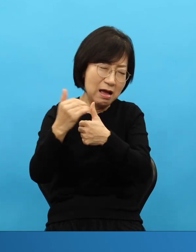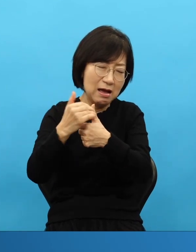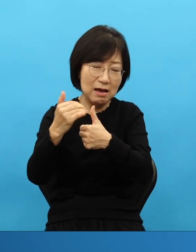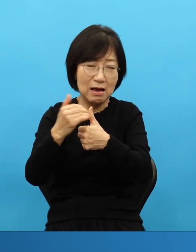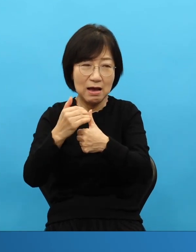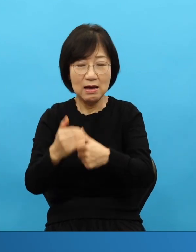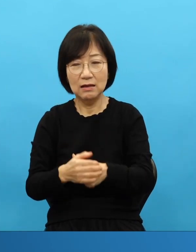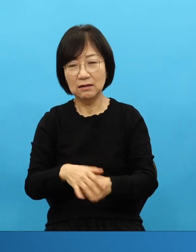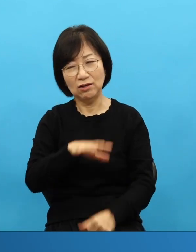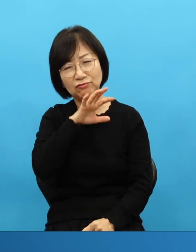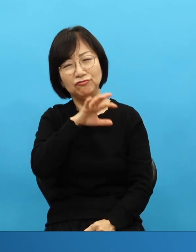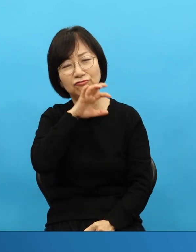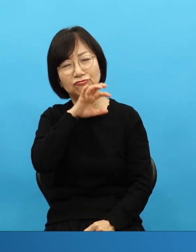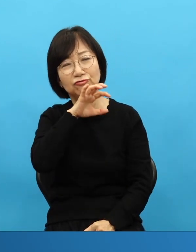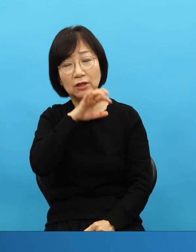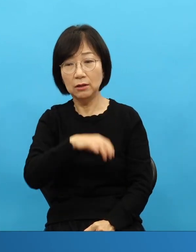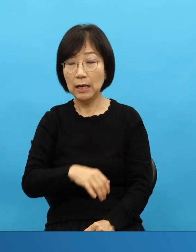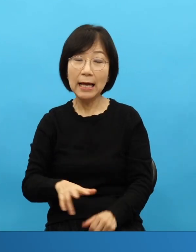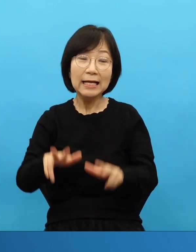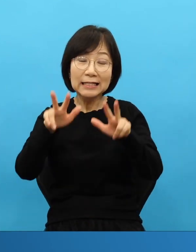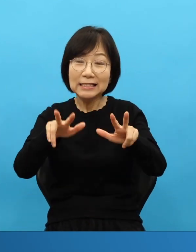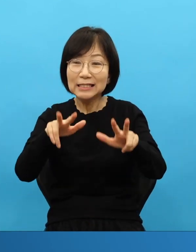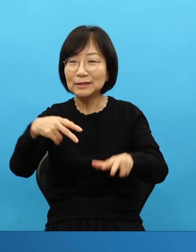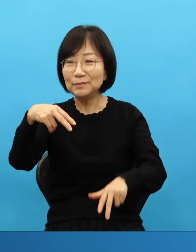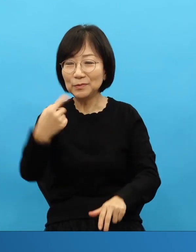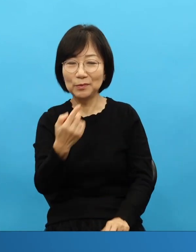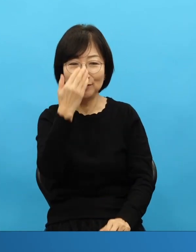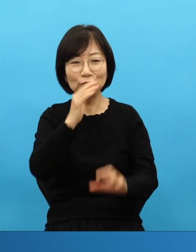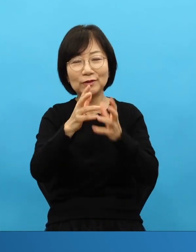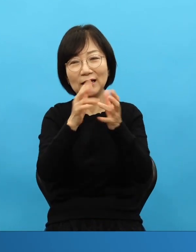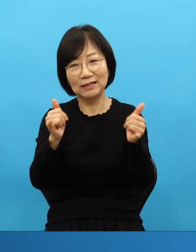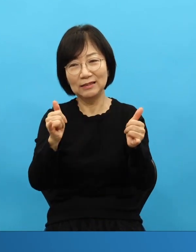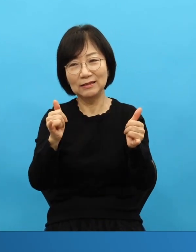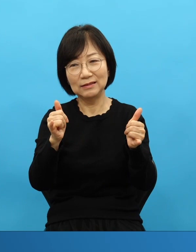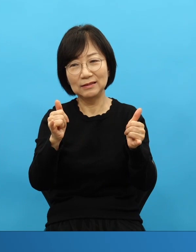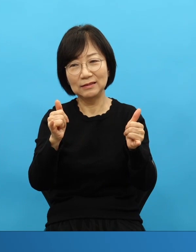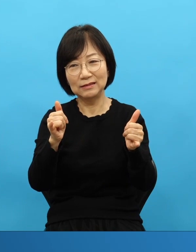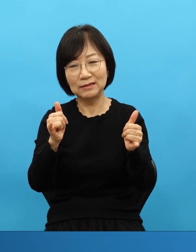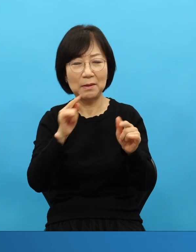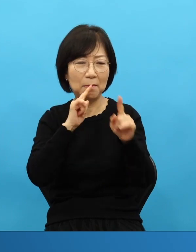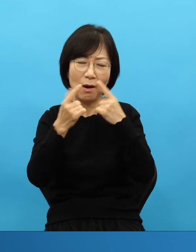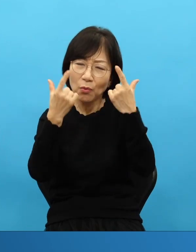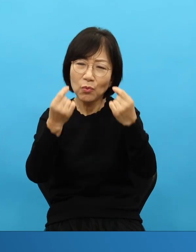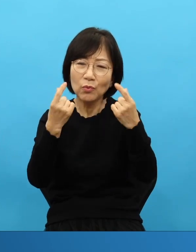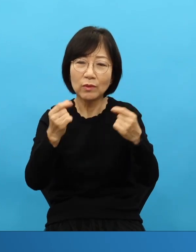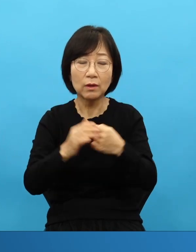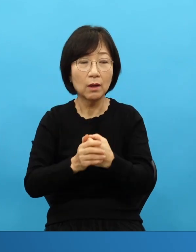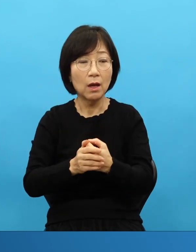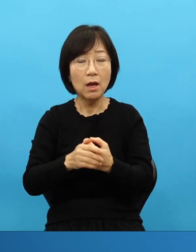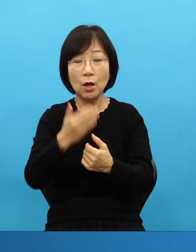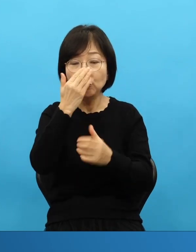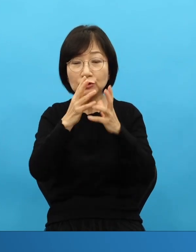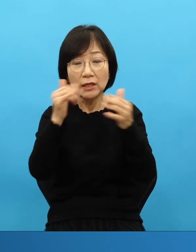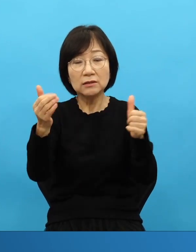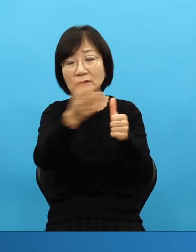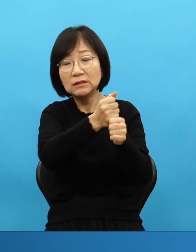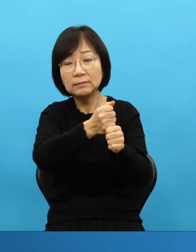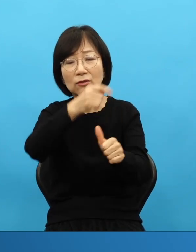유대인들은 그렇게 말하고 있어요. Even now, that's what the Jewish people are saying. 왜 우리를 학살하고 죽이냐? Oh, why are you killing us and why are you murdering